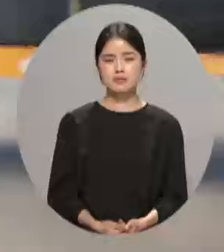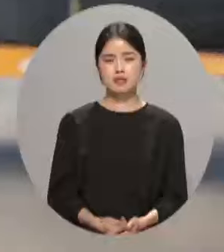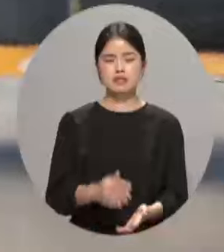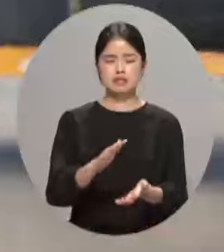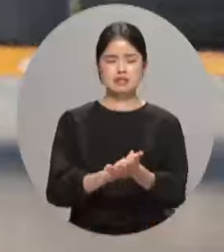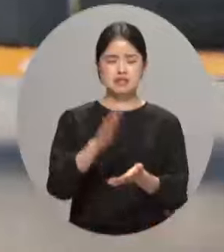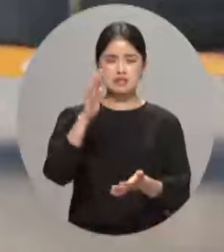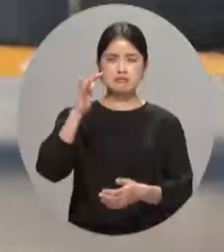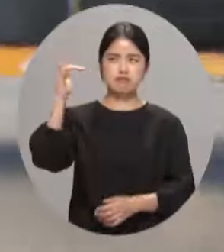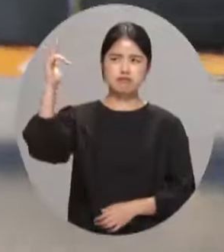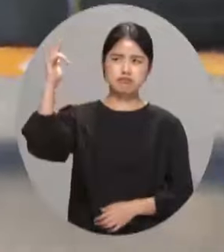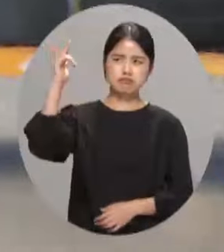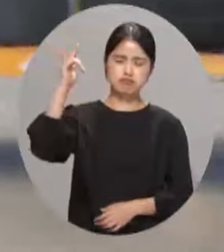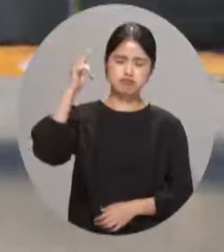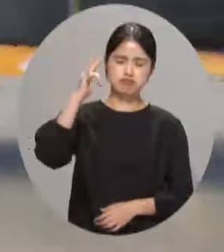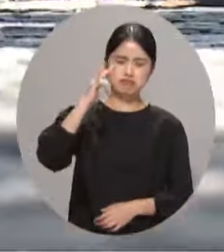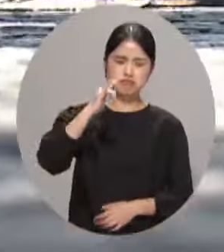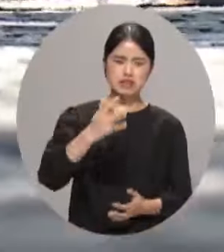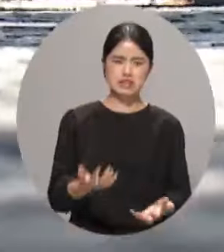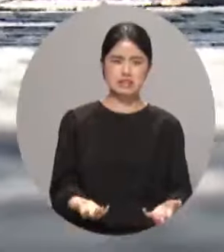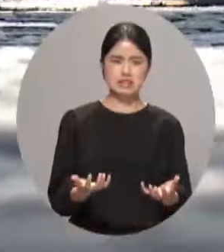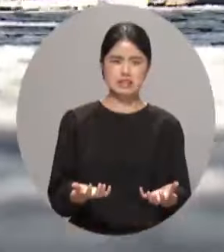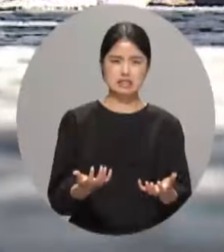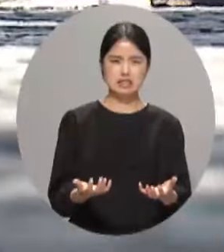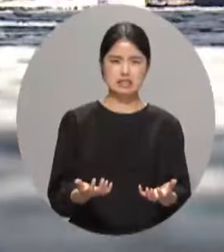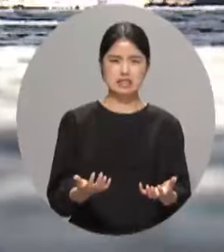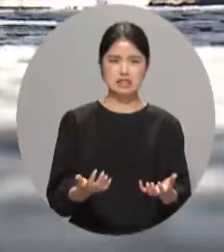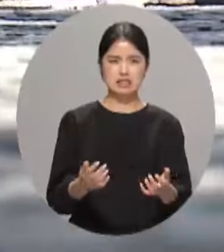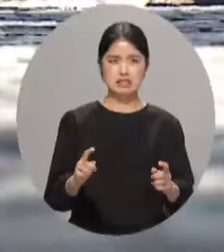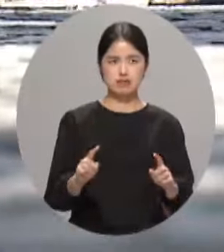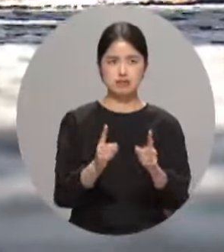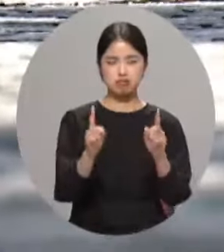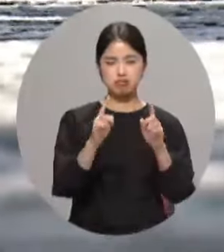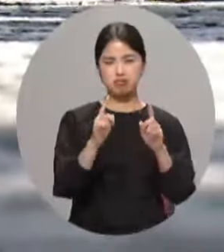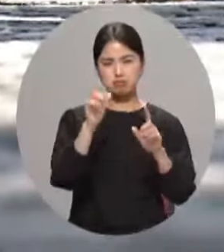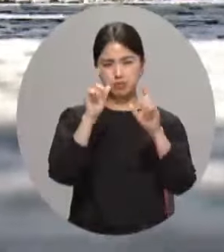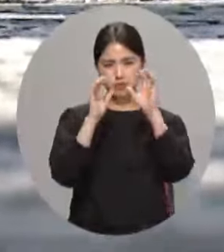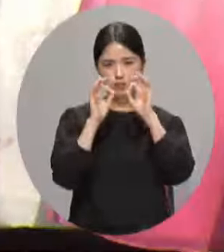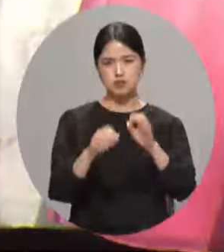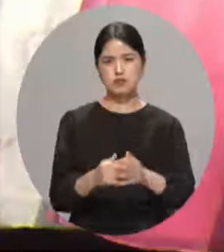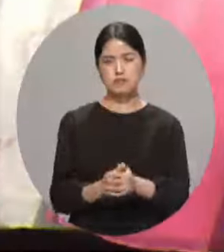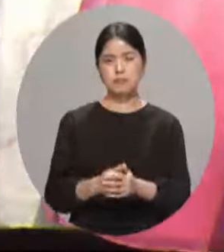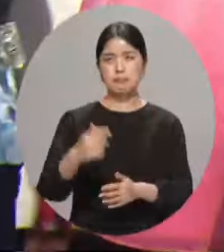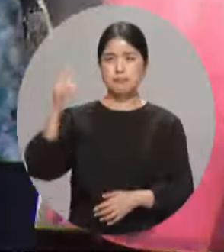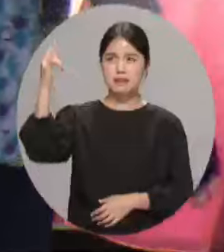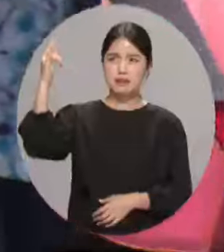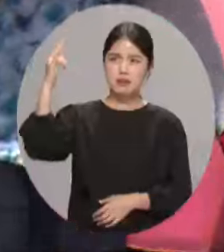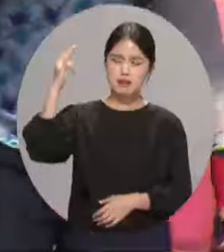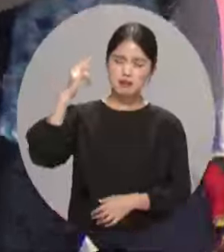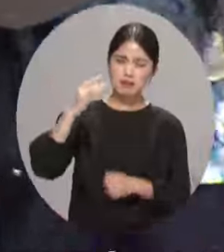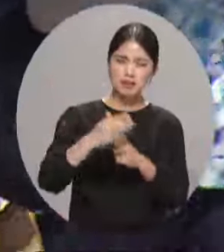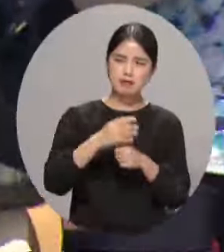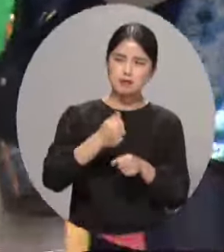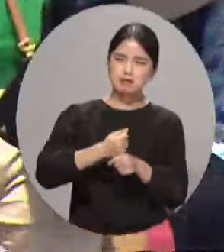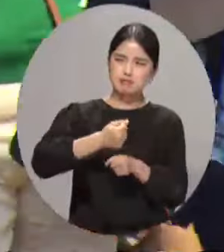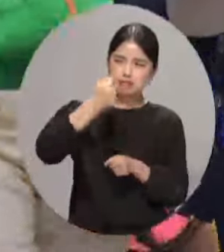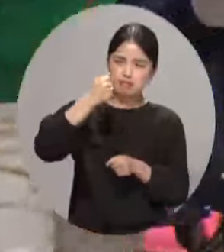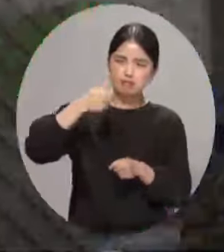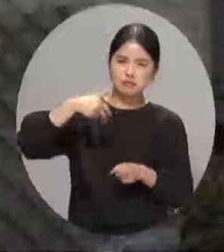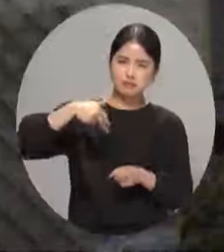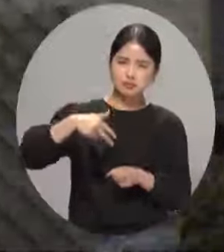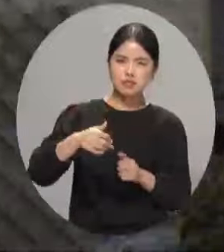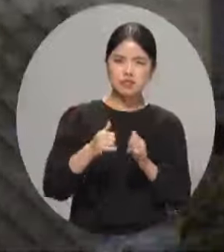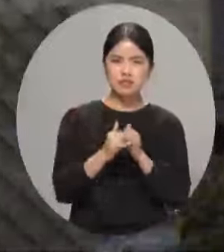뜨겁게 내리쬐는 햇볕으로 달궈진 도로 위로 옅은 아지랑이가 피어오릅니다. 뙤약볕을 피하려 양산을 쓴 채 거리를